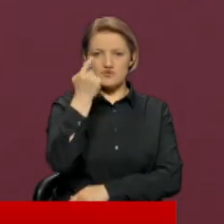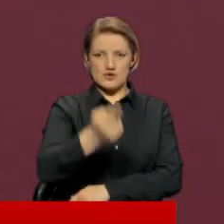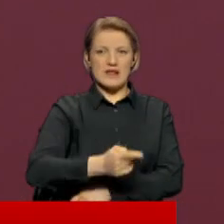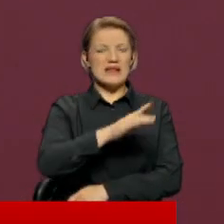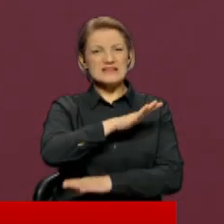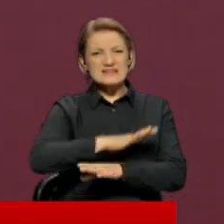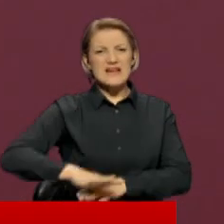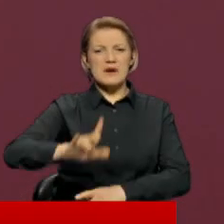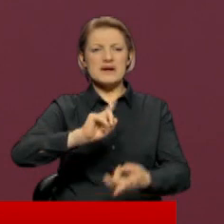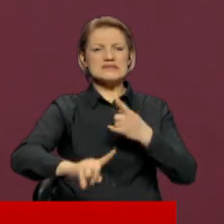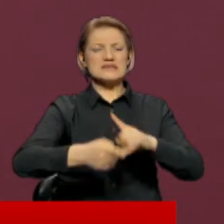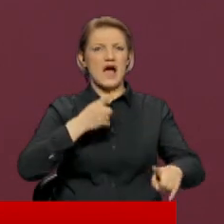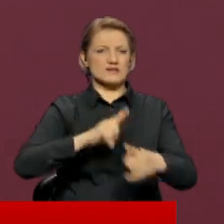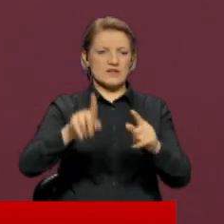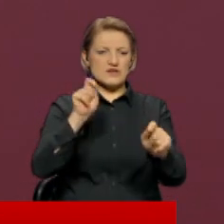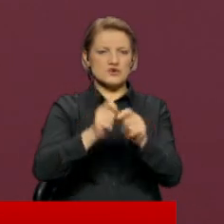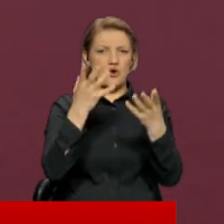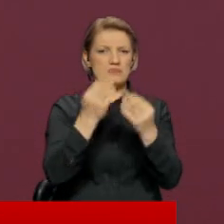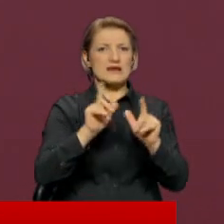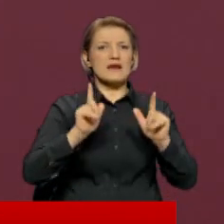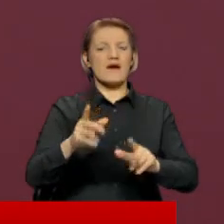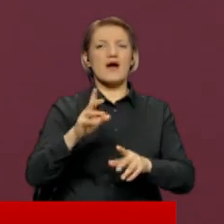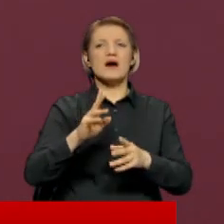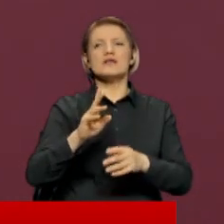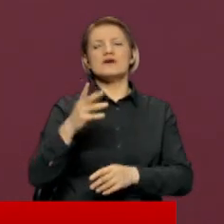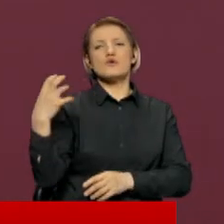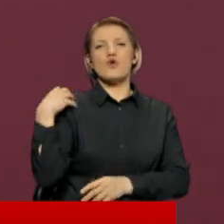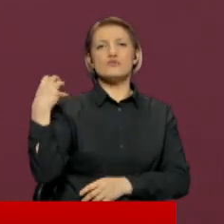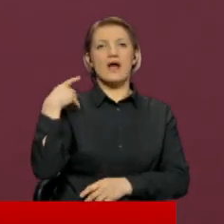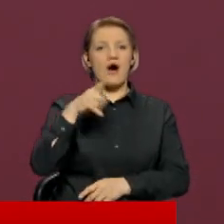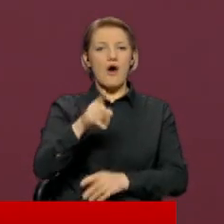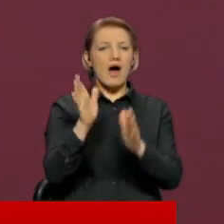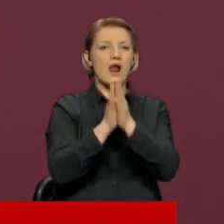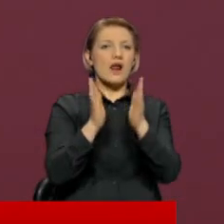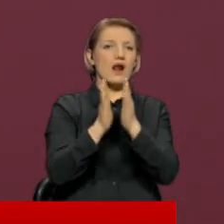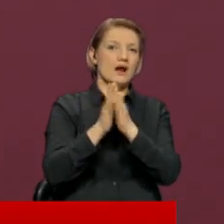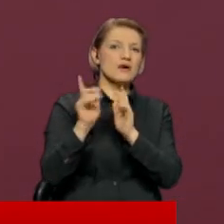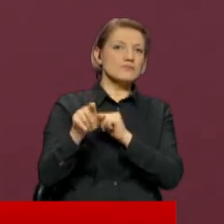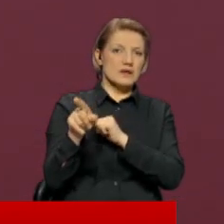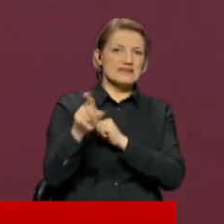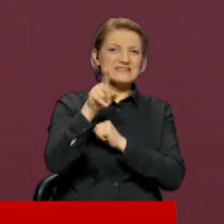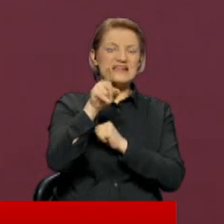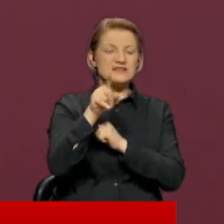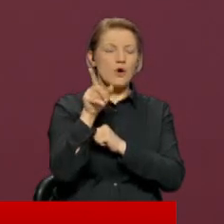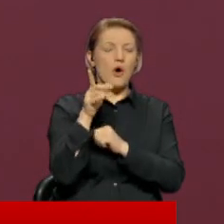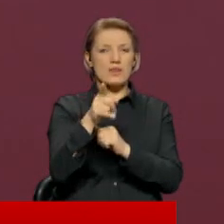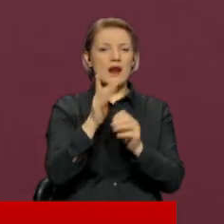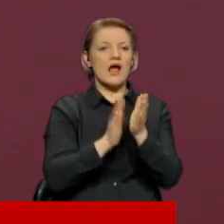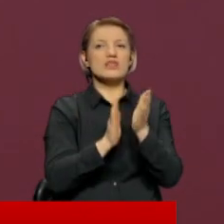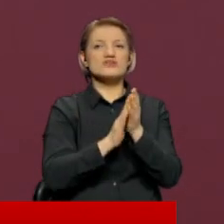tamamen siyaset dışı olması gereken kuvvet komutanlarını orada alkışlamaları senin de onları